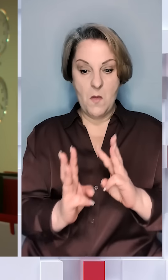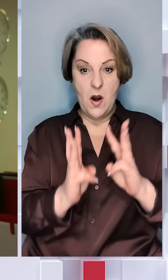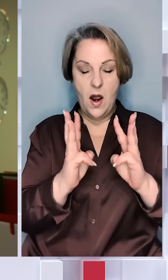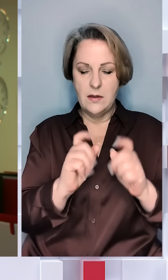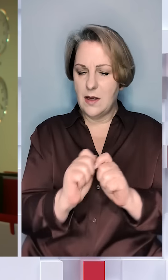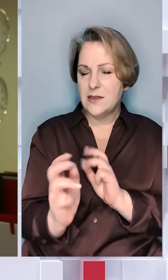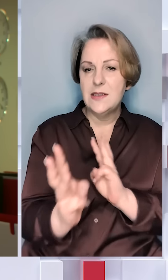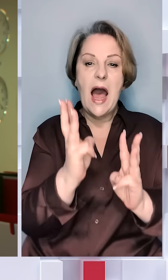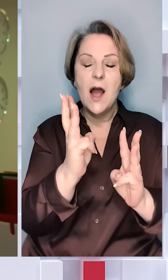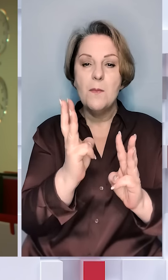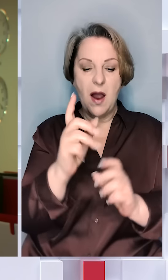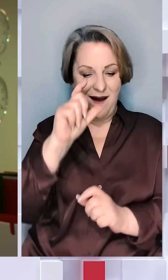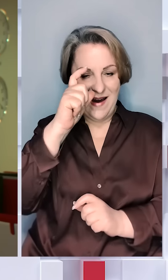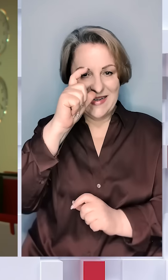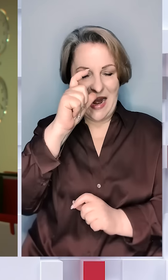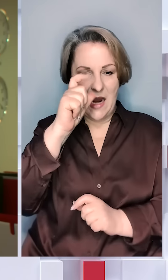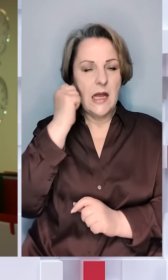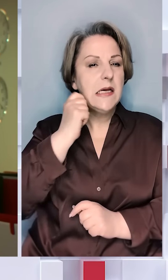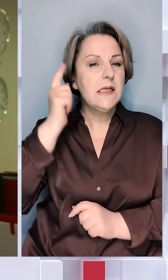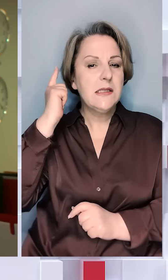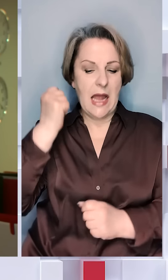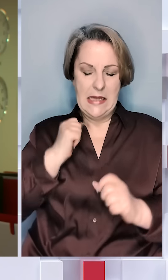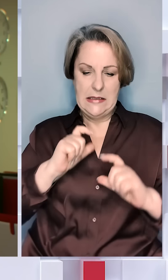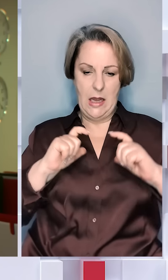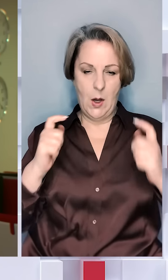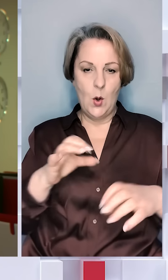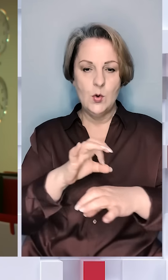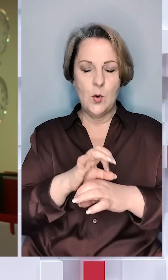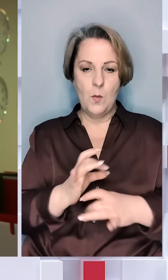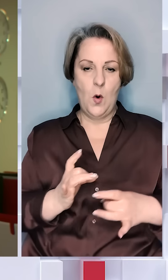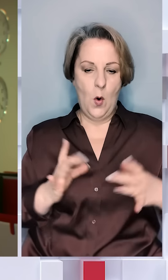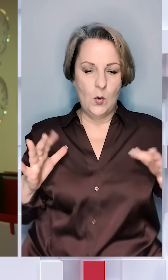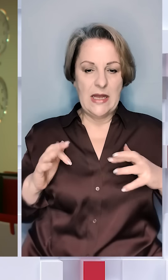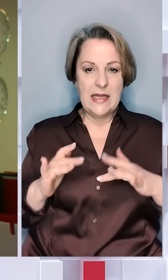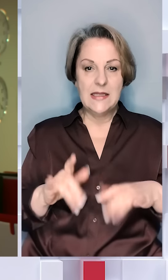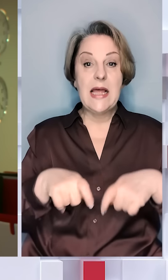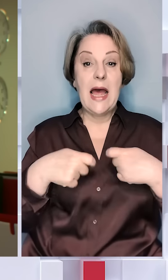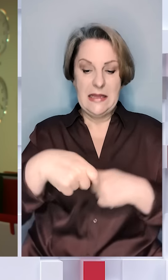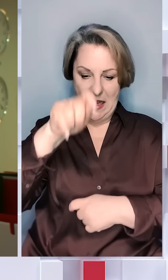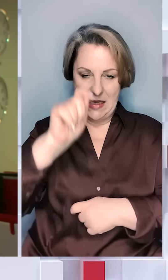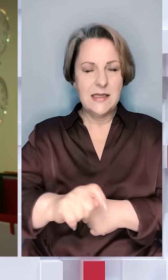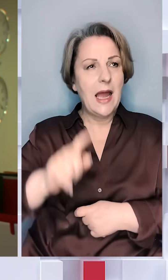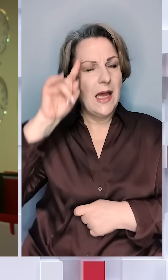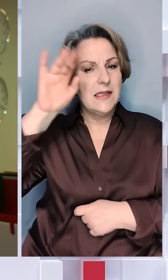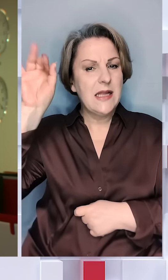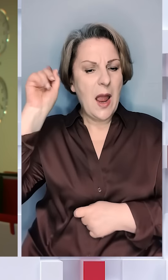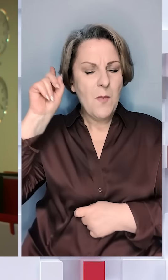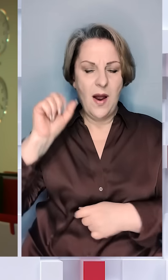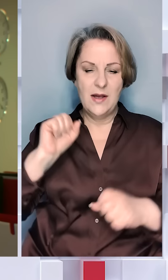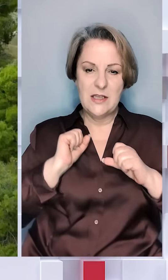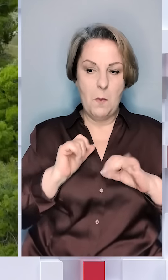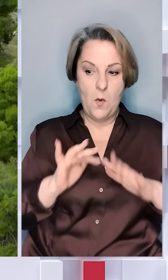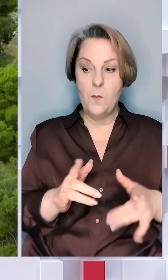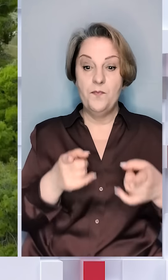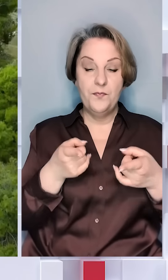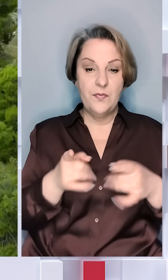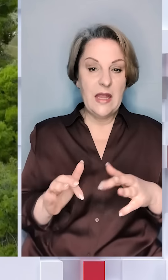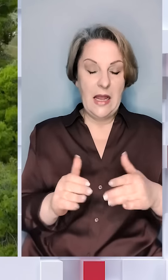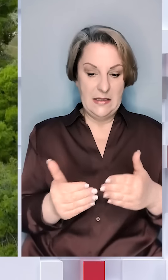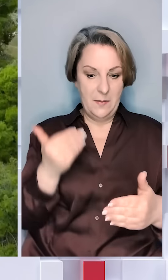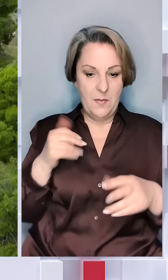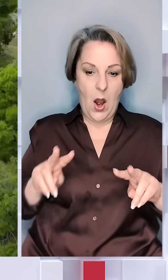Олімпійський вогонь запалено. У Греції на стародавньому стадіоні провели урочисту церемонію, яка дає старт знаменитій спортивній події.